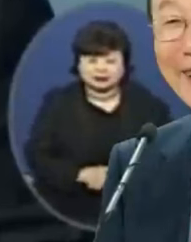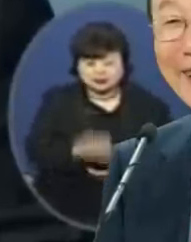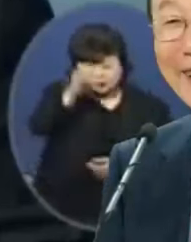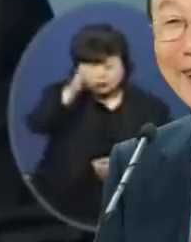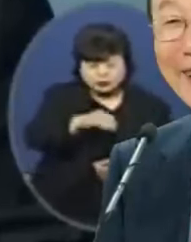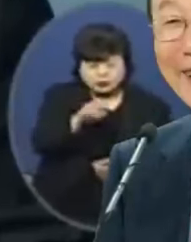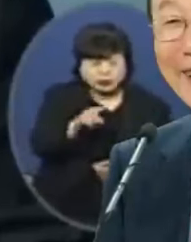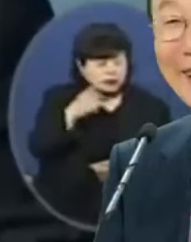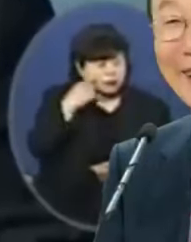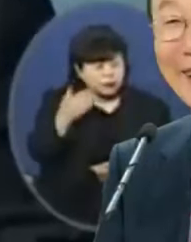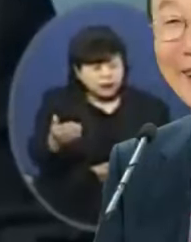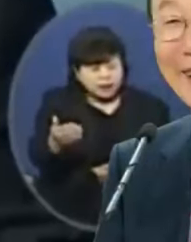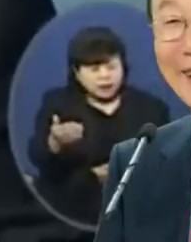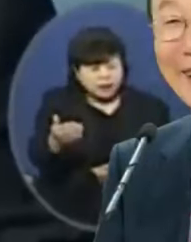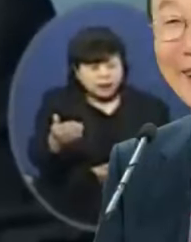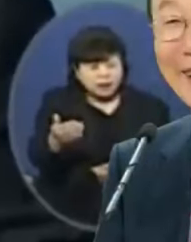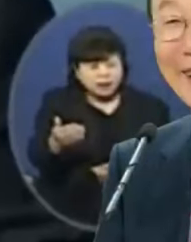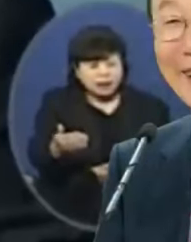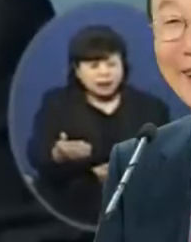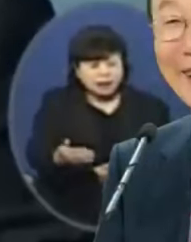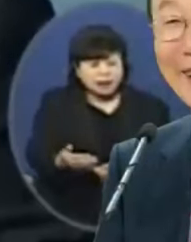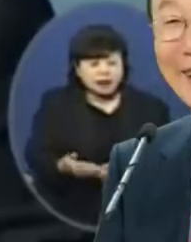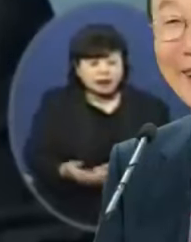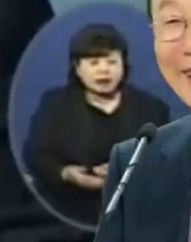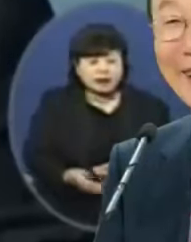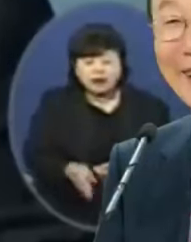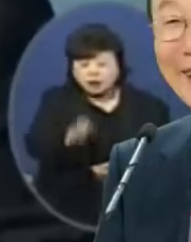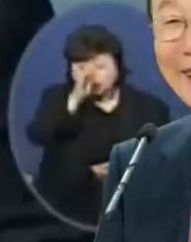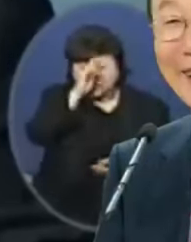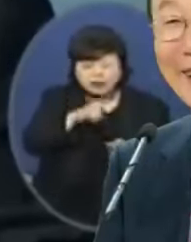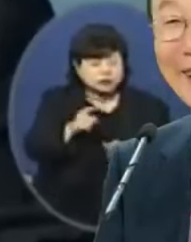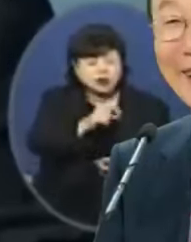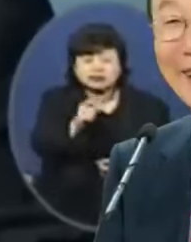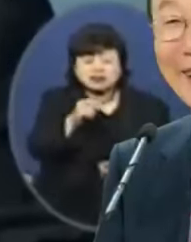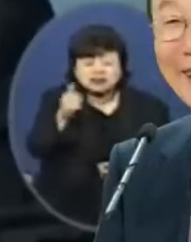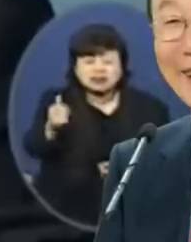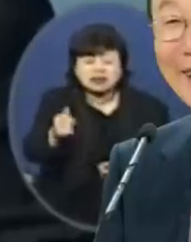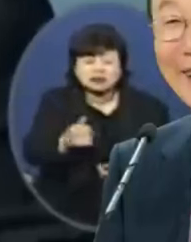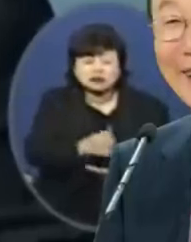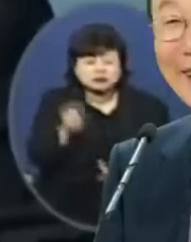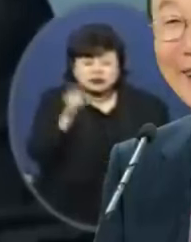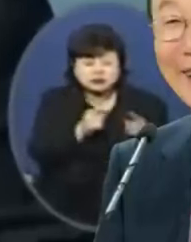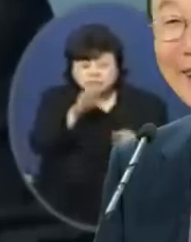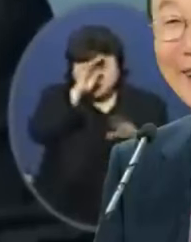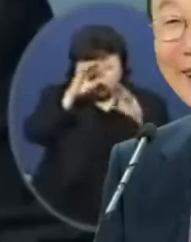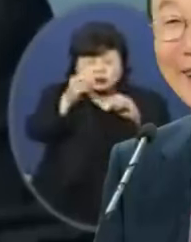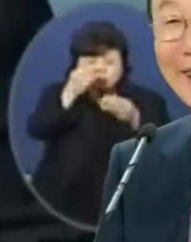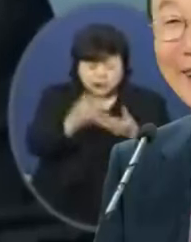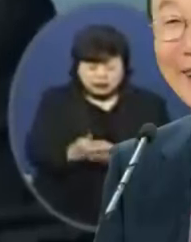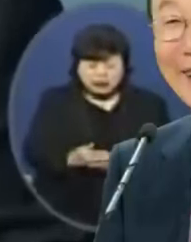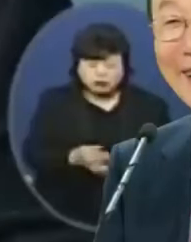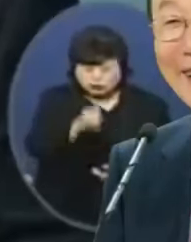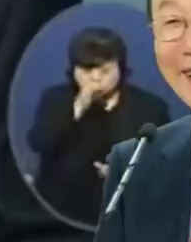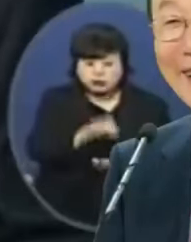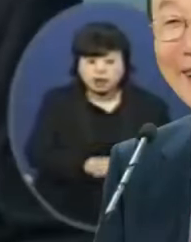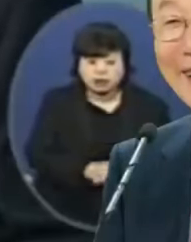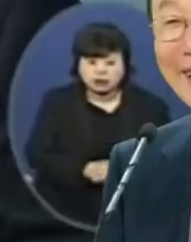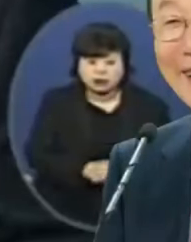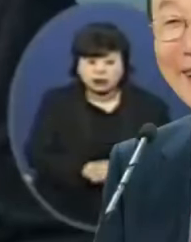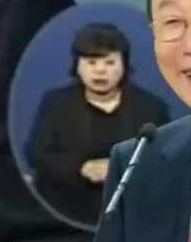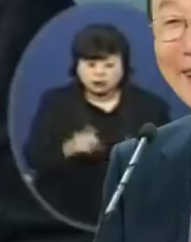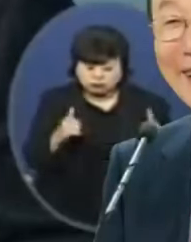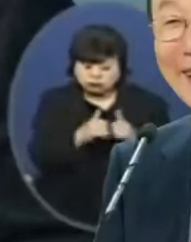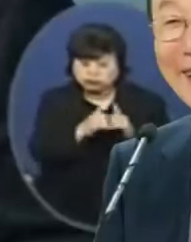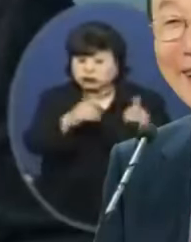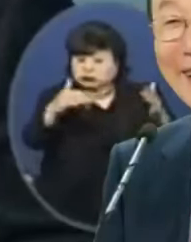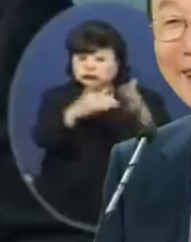십자가를 어떻게 볼까요? 십자가에 말하셨으니 병에 대해서 제가 채찍에 맞음으로 너가 나음을 입었다고 말했습니다. 그럼 전쟁은